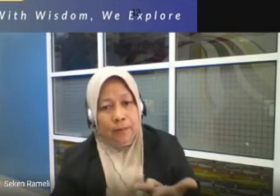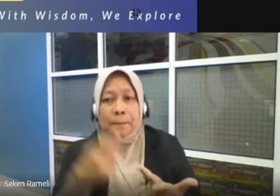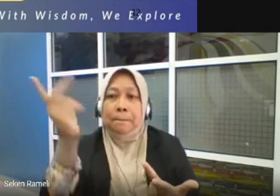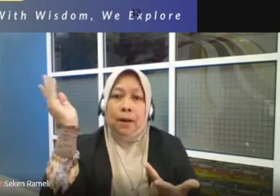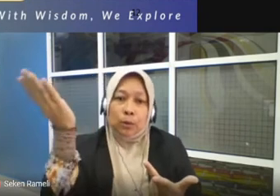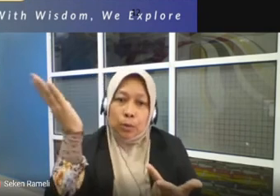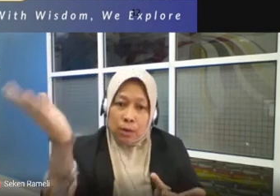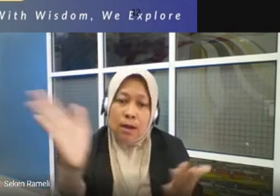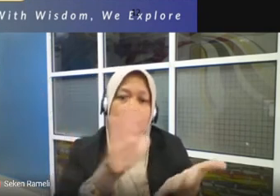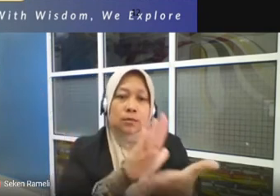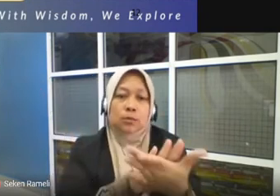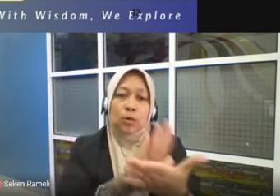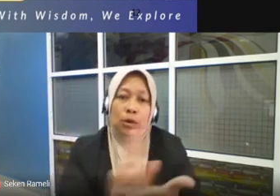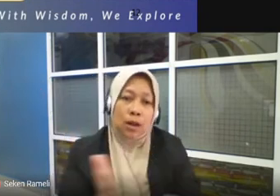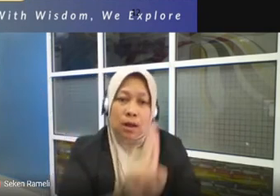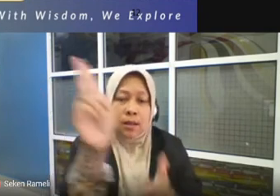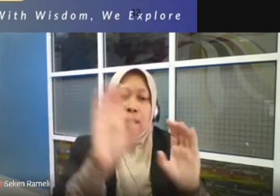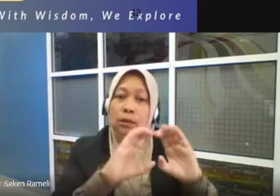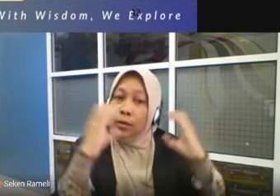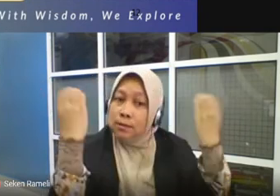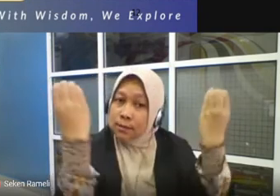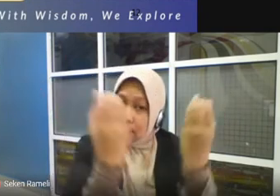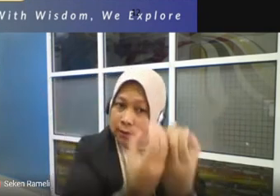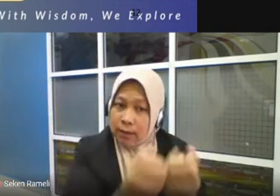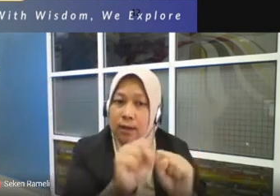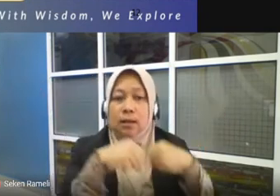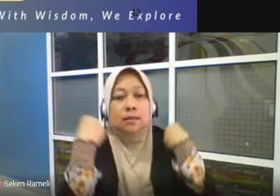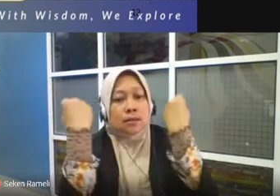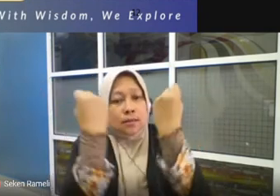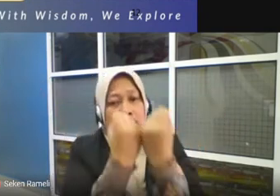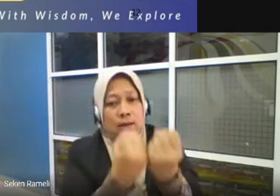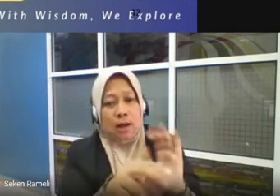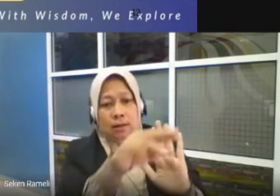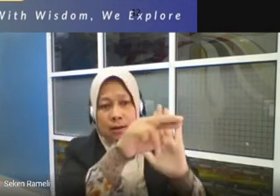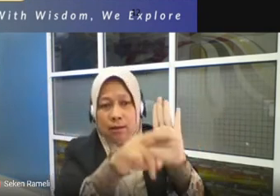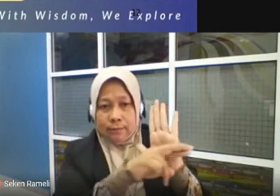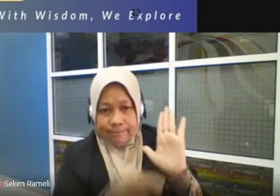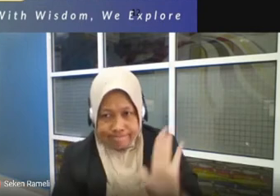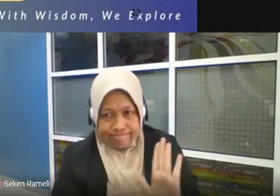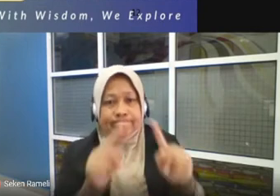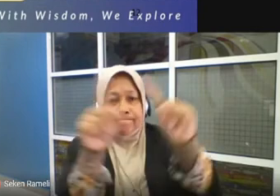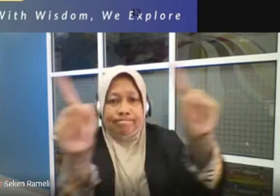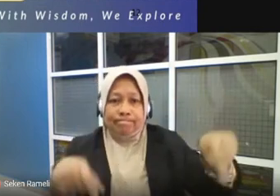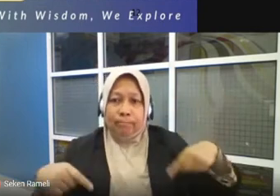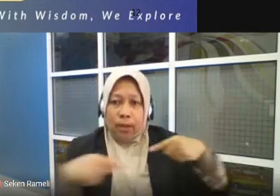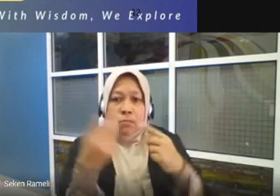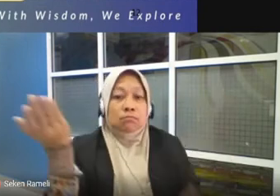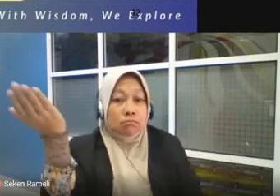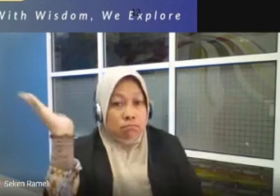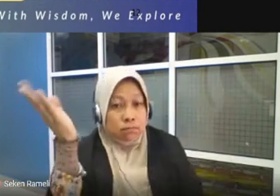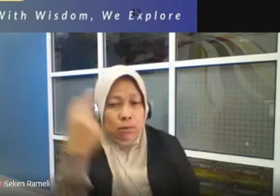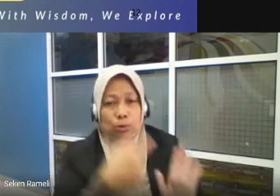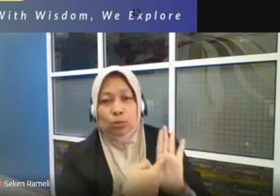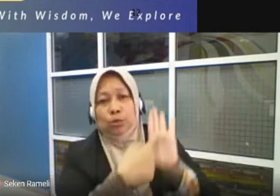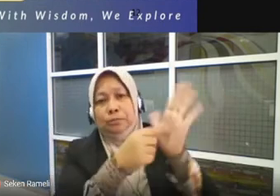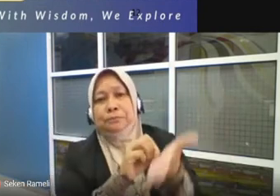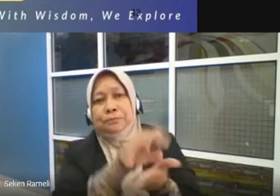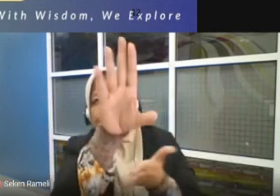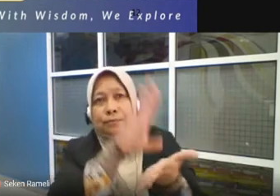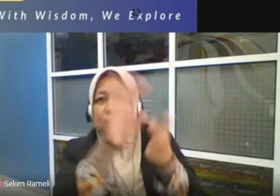ke, di company ke, ataupun kita ada resume yang kita nak present kepada company supaya orang